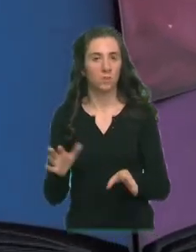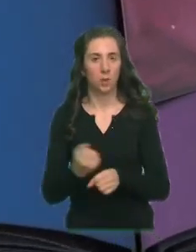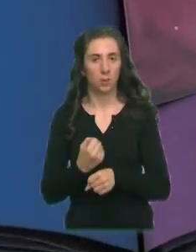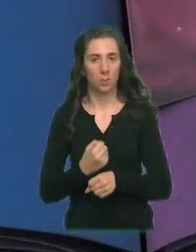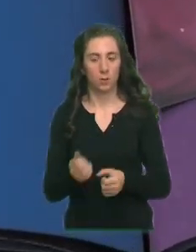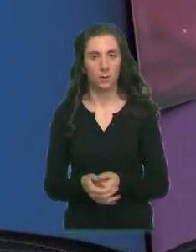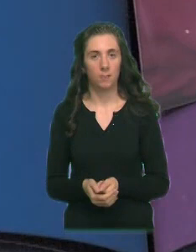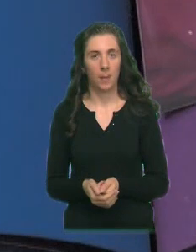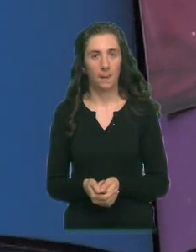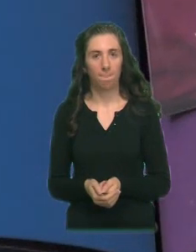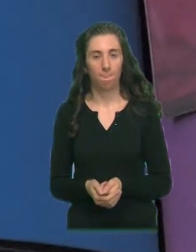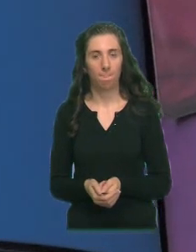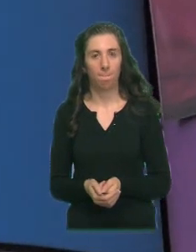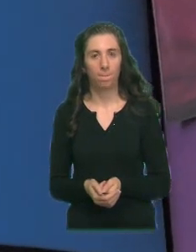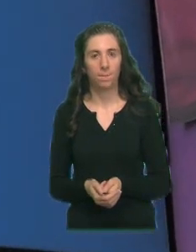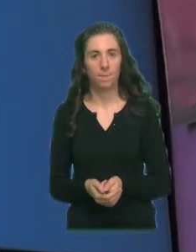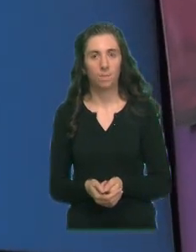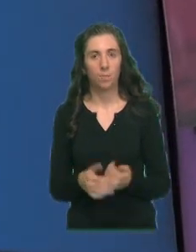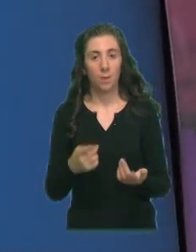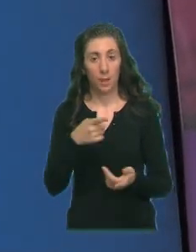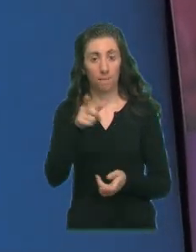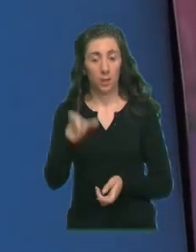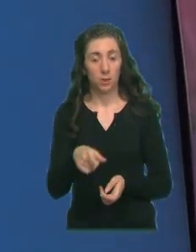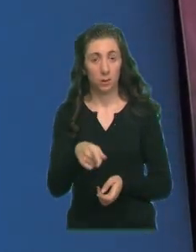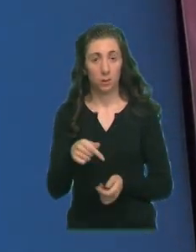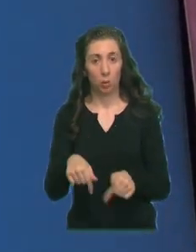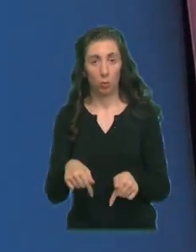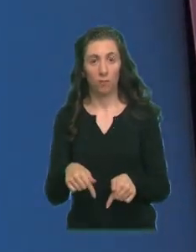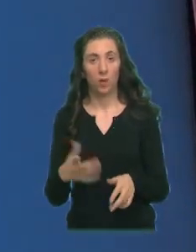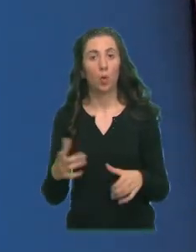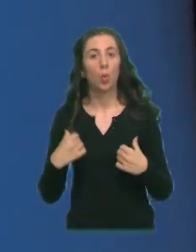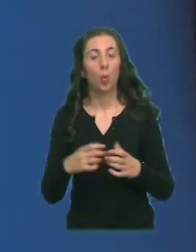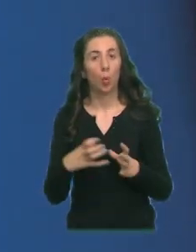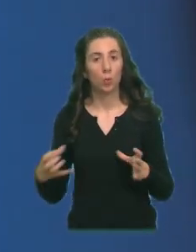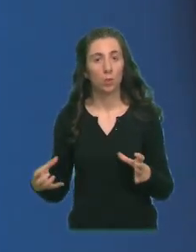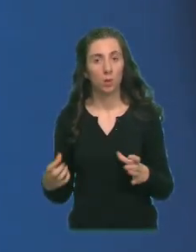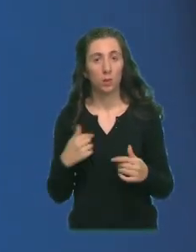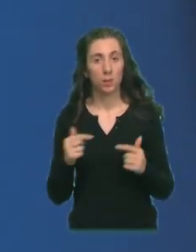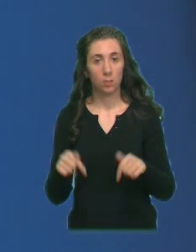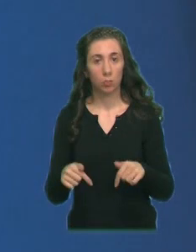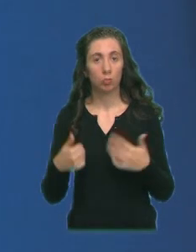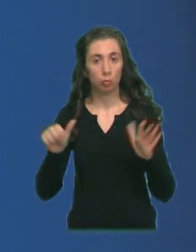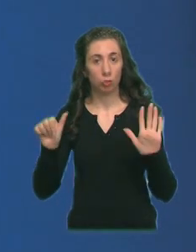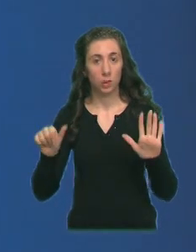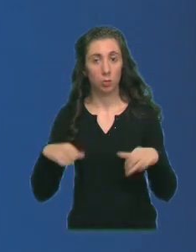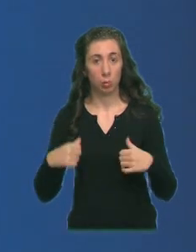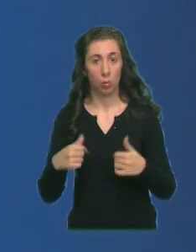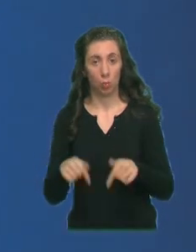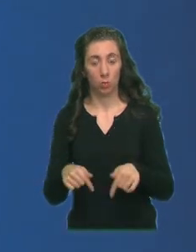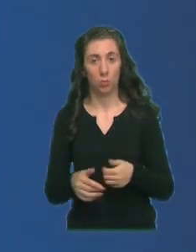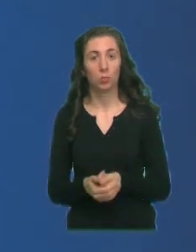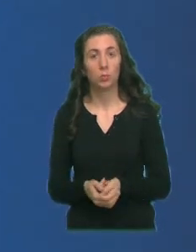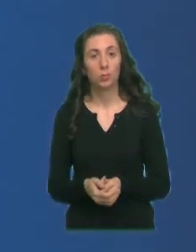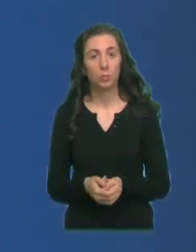ovdje jedina osoba do sada sa Aspergerovim sindromom, jel' tako? Da, mislim da je on da jedin. Imamo naravno korisnike sa